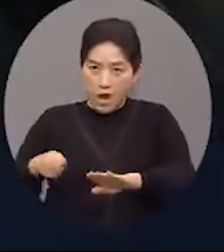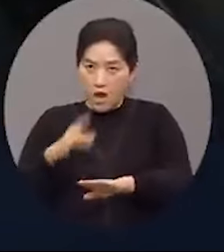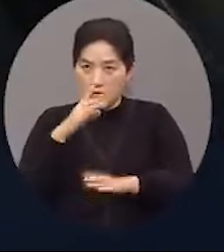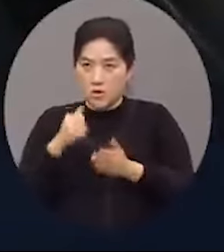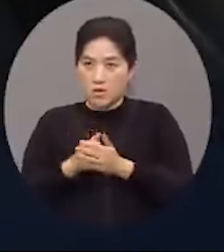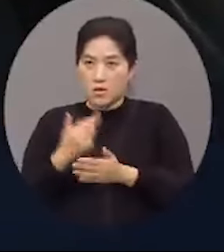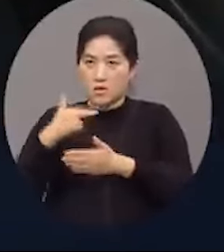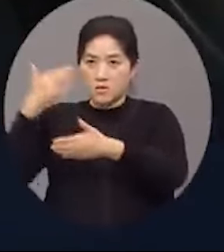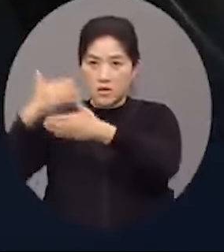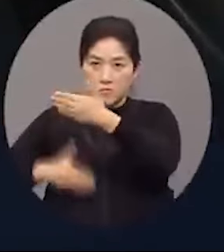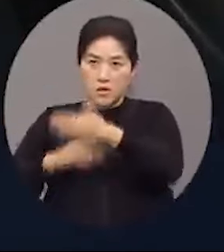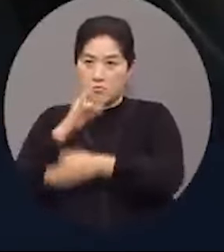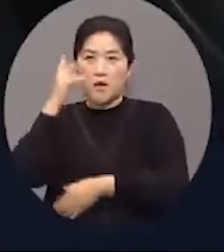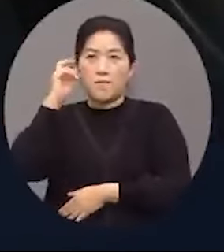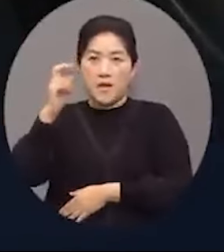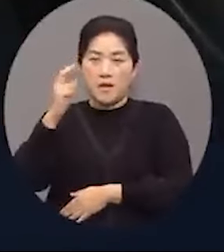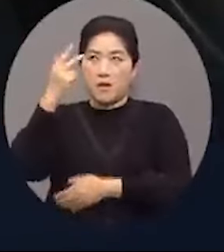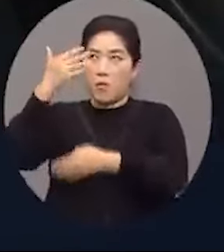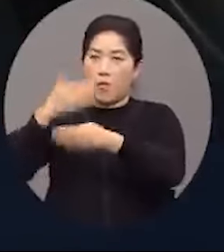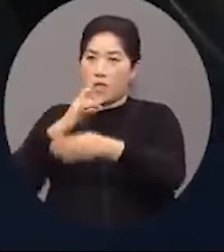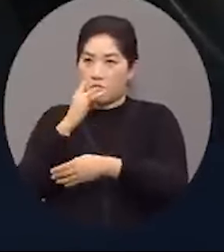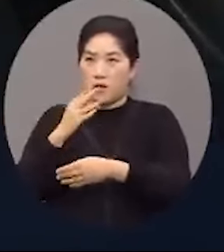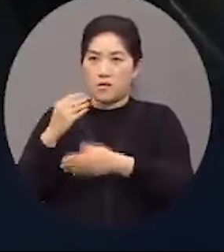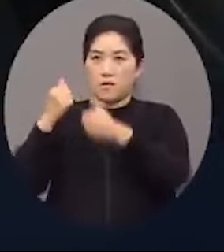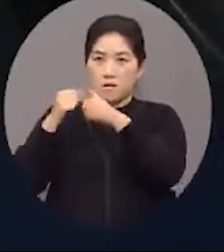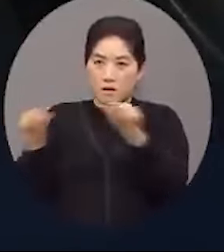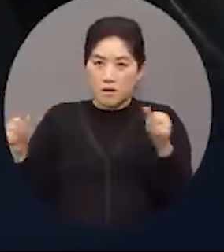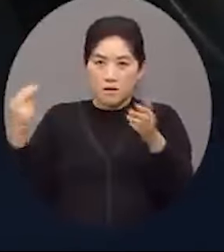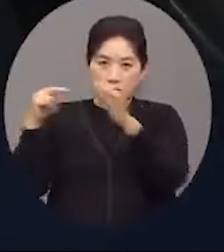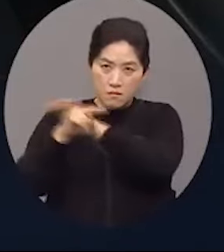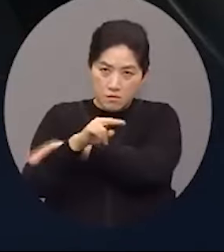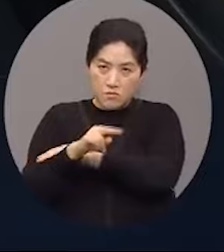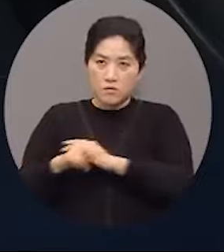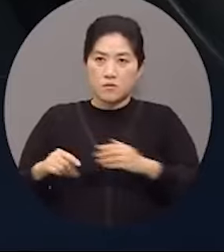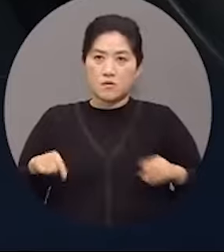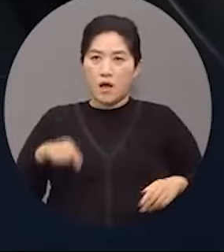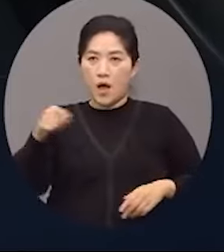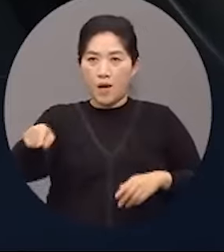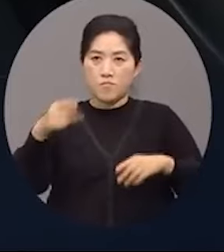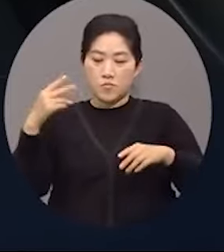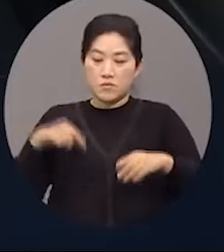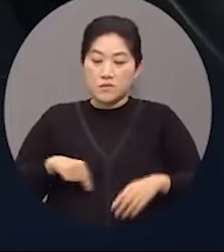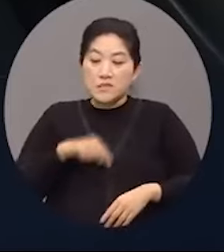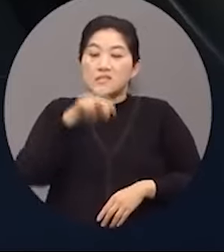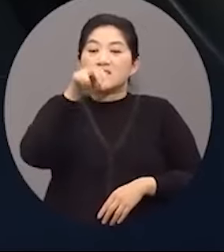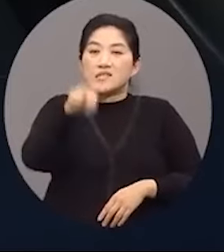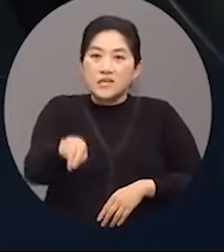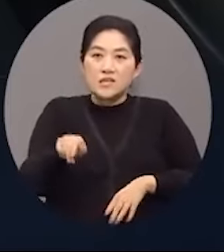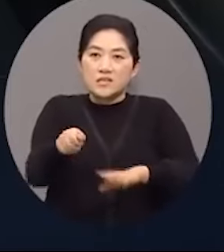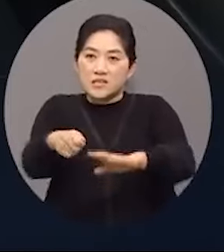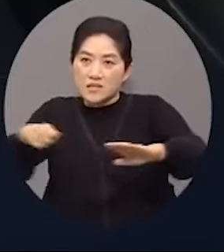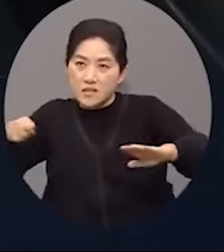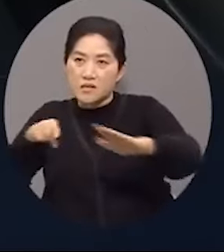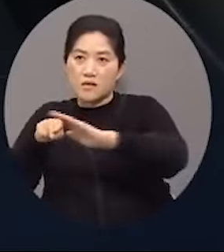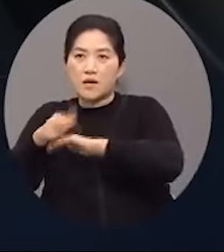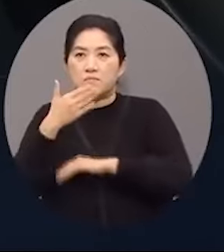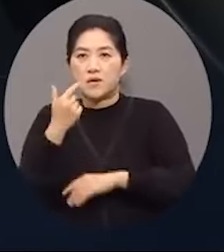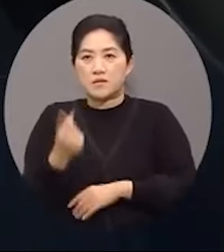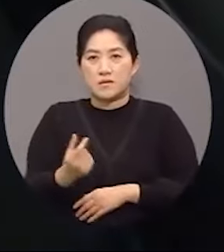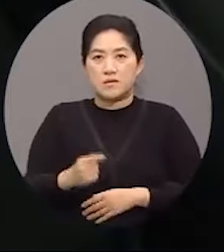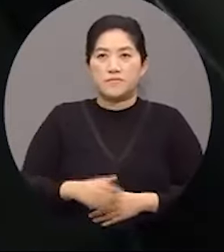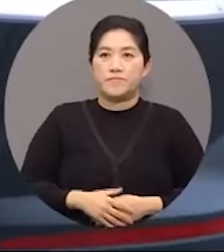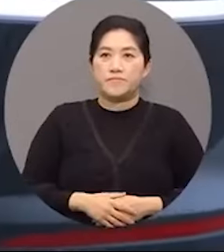창문도 당연히 안 열릴 테고 창문을 깨고 탈출을 하거나 앞문으로 나가서 수동을 열고 나가야 되지 않을까